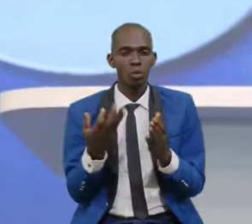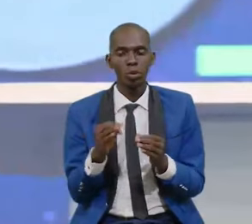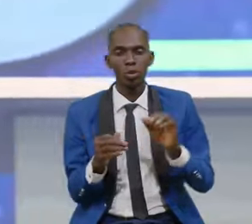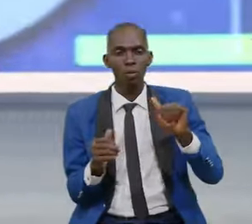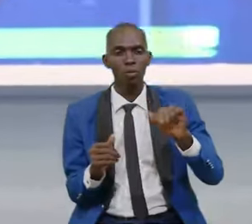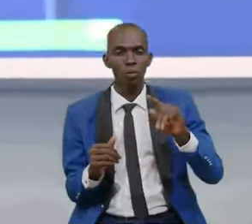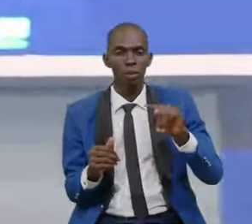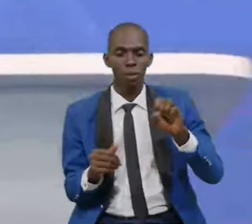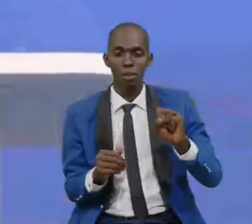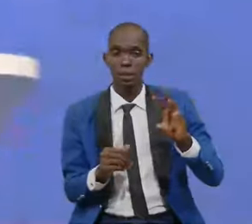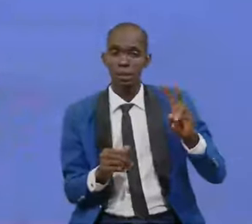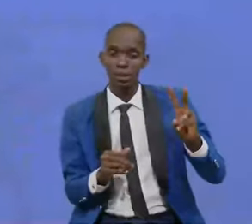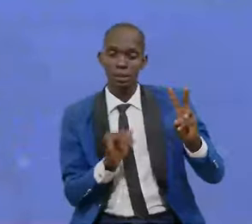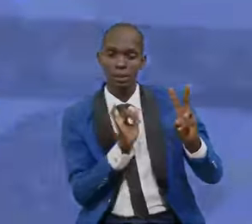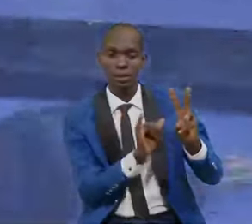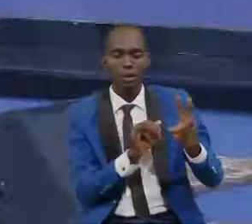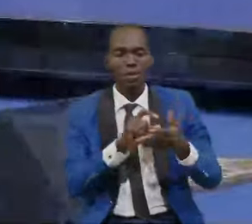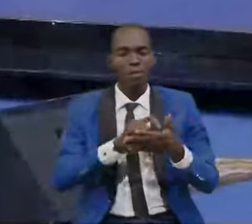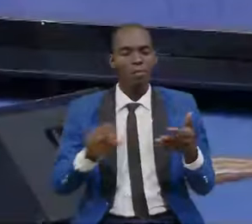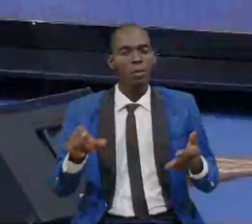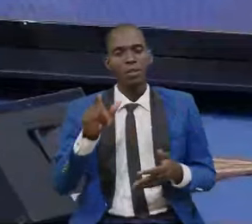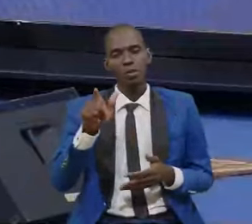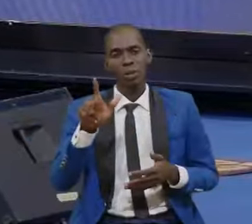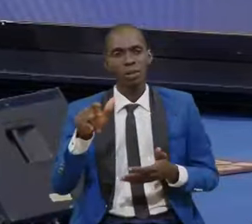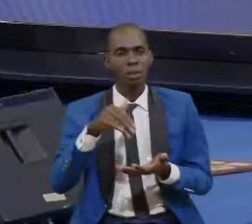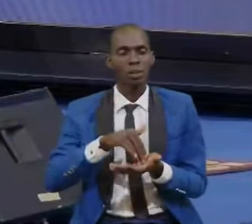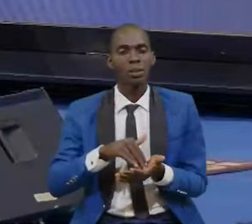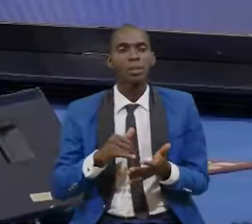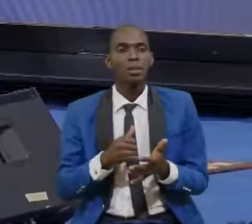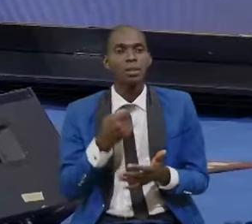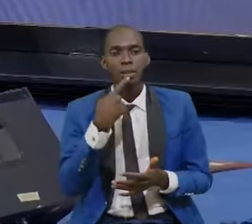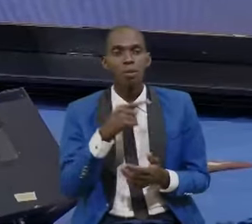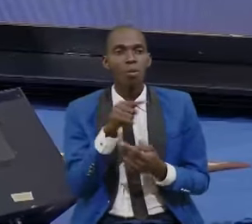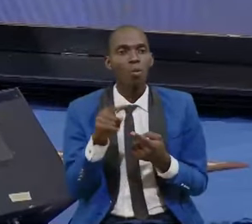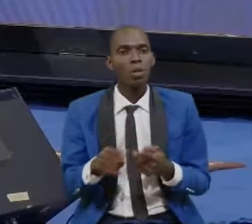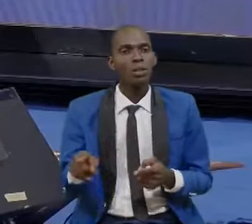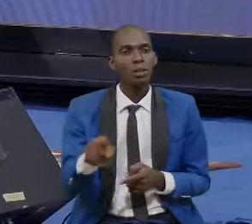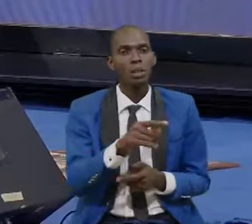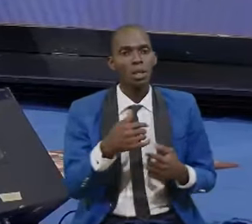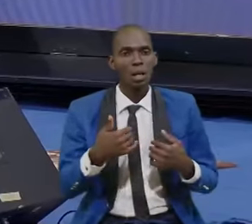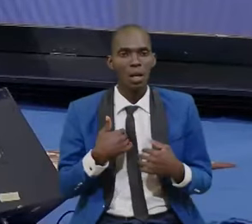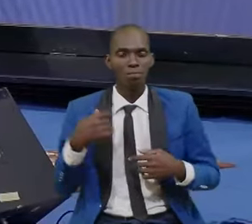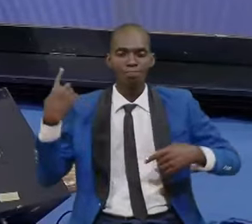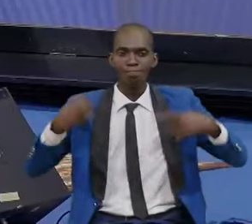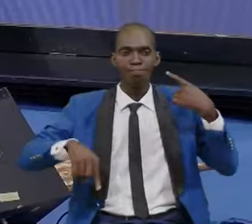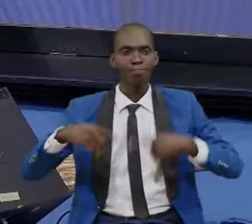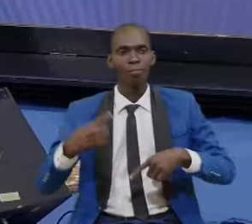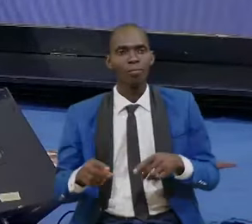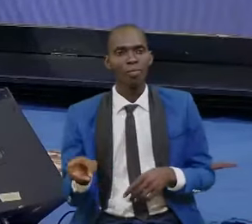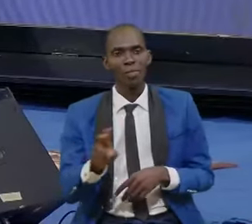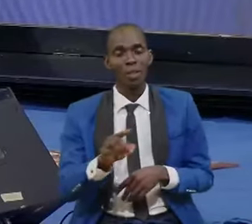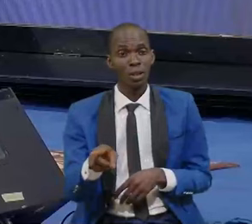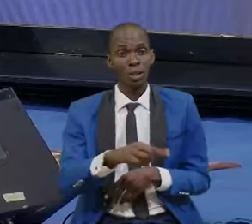chapitre 16. Je vous lis à partir du verset 23. On dit, après qu'on les eut chargés de